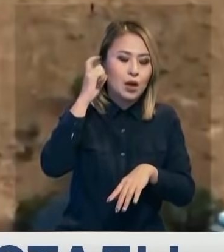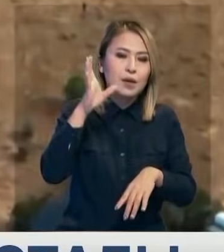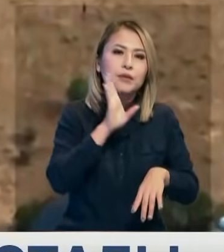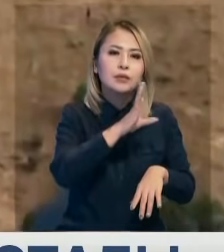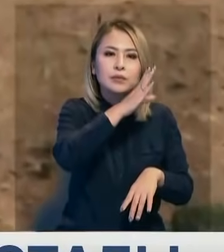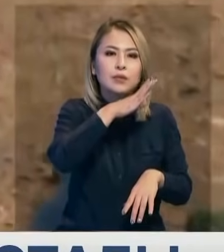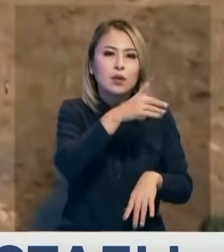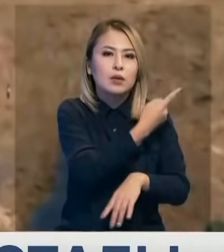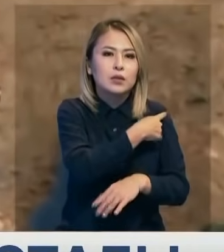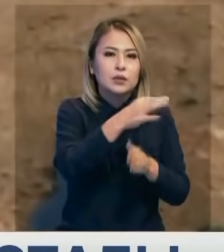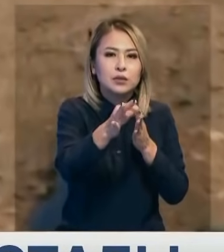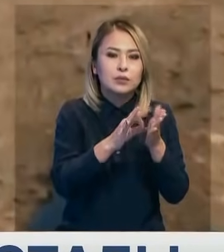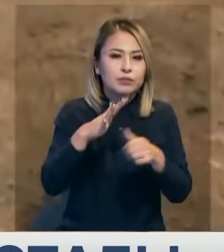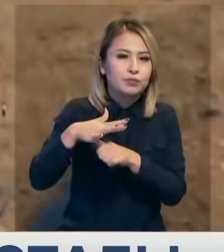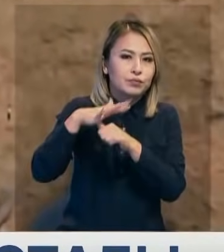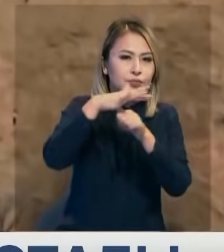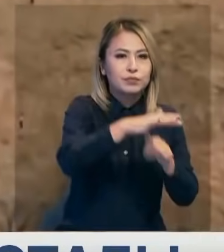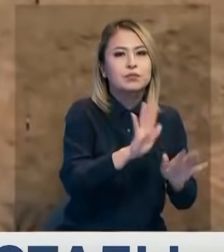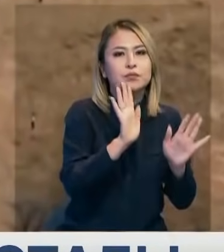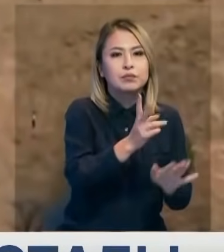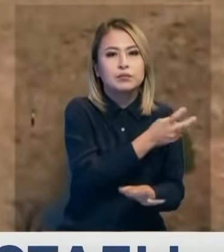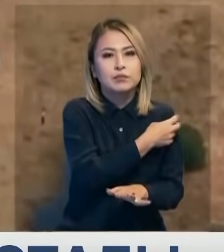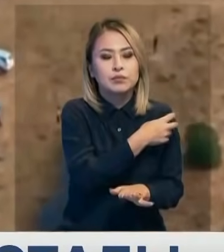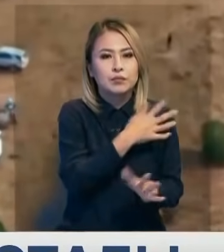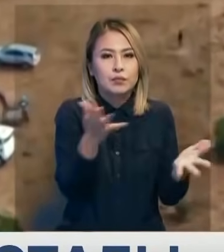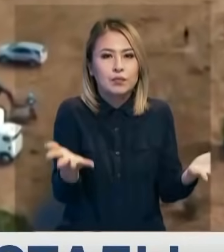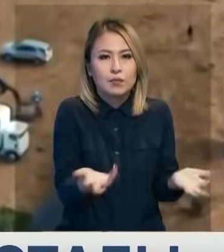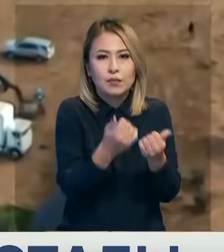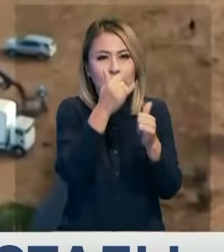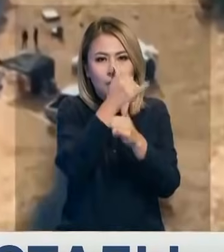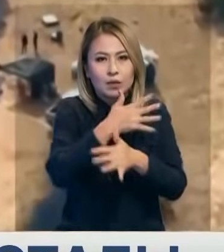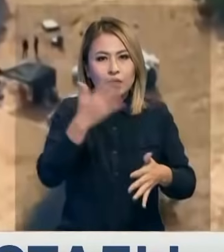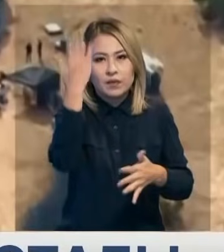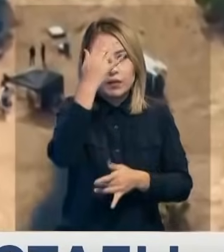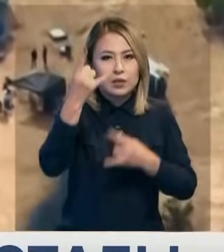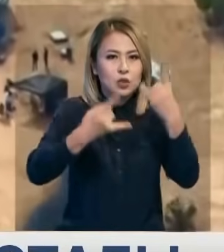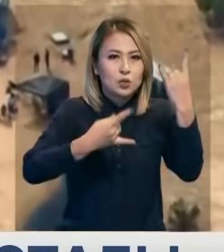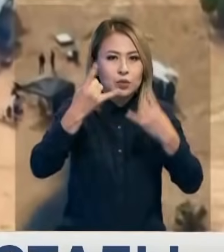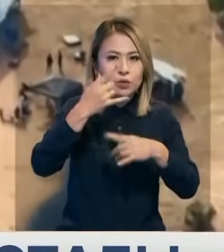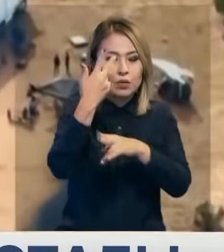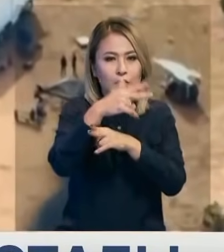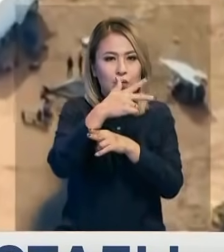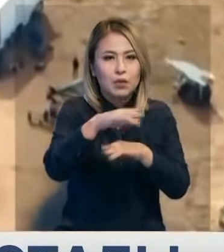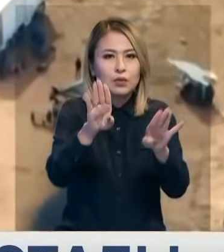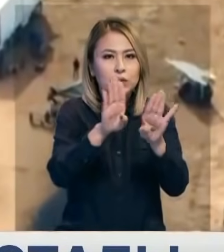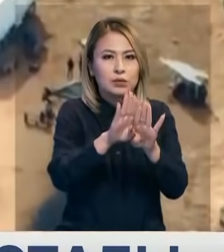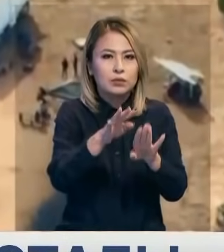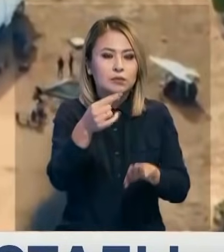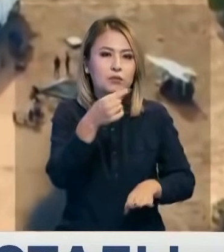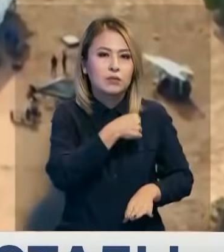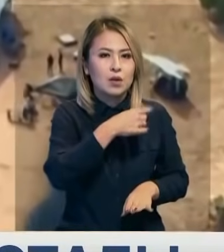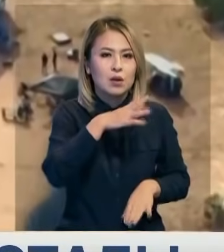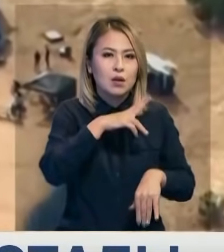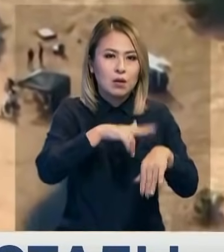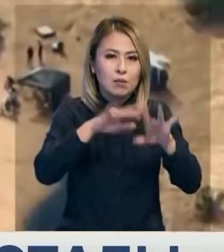жастағы әйел ауруханаға бірден тікұшақпен жеткізілген, бірақ дәрігерлер аман алып қала алмады. Фильм режиссерінің де бұғанасына оқ тиген.